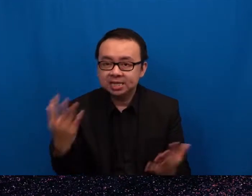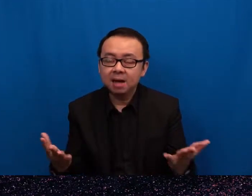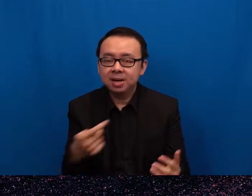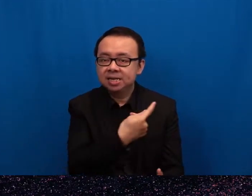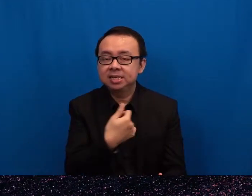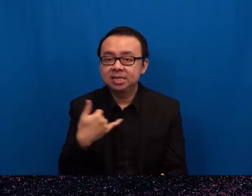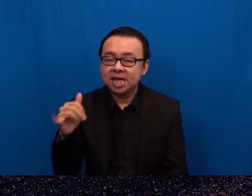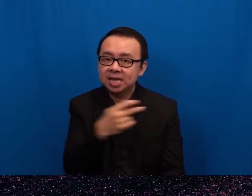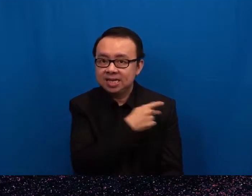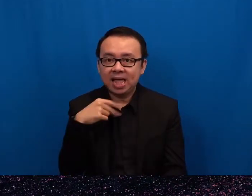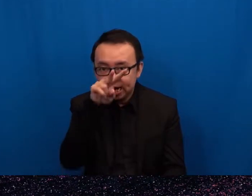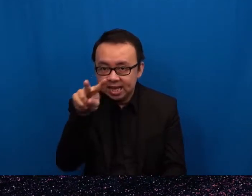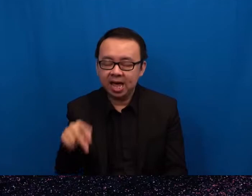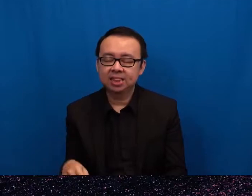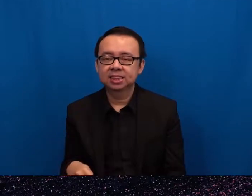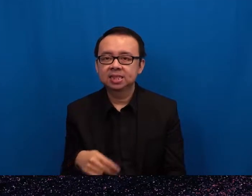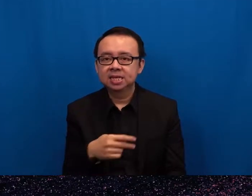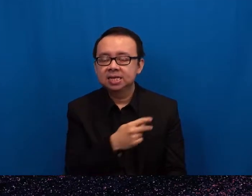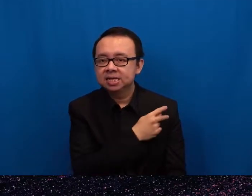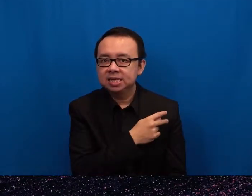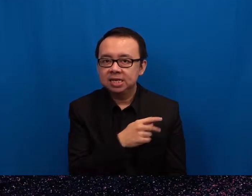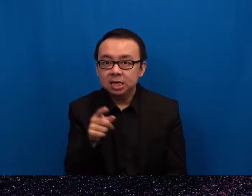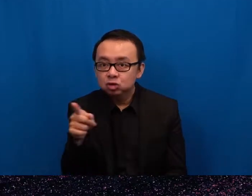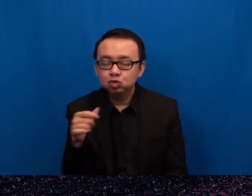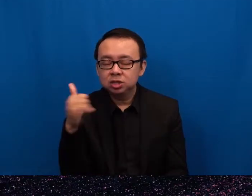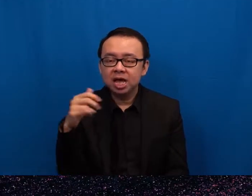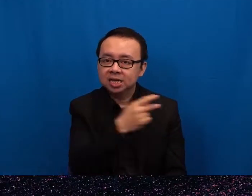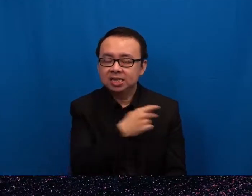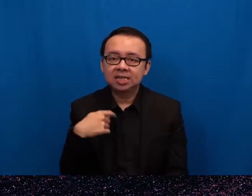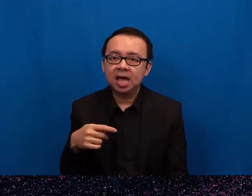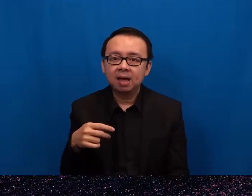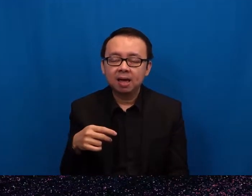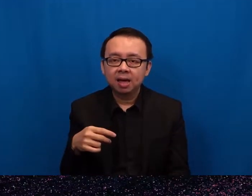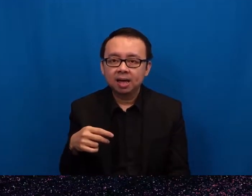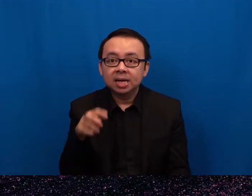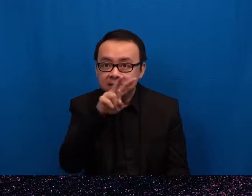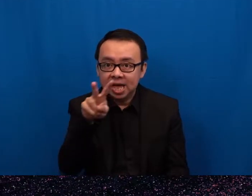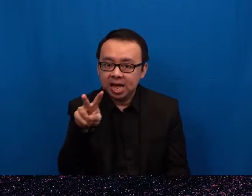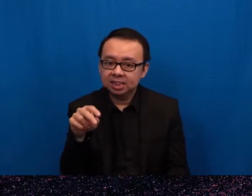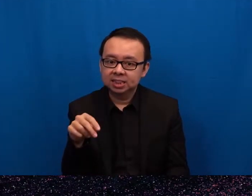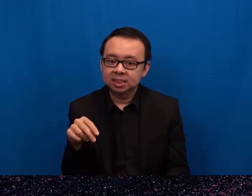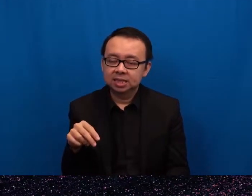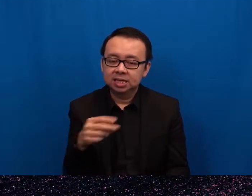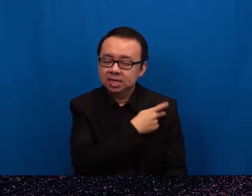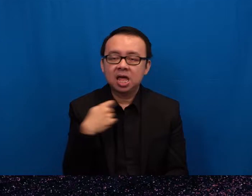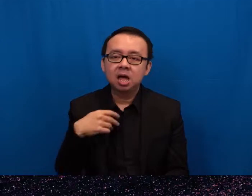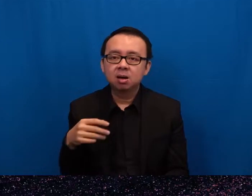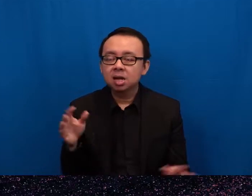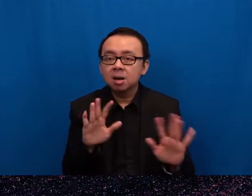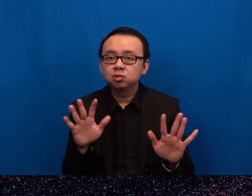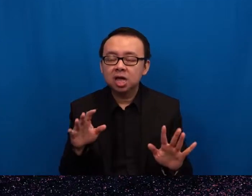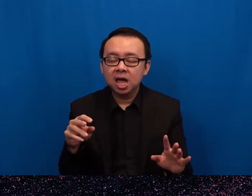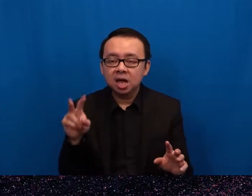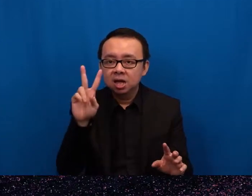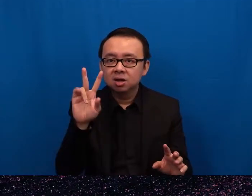yang mempengaruhi, hanya itu yang perlu, hanya itu yang kita renungkan siang dan malam. We don't have any vision. Survival mode